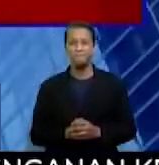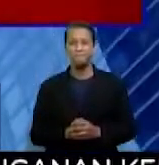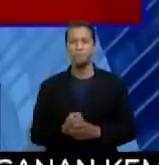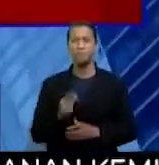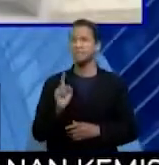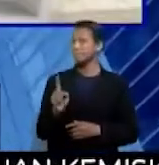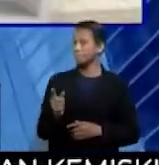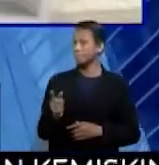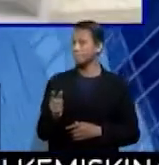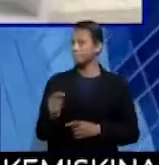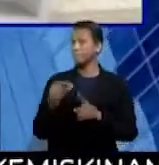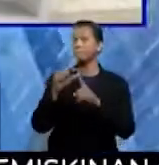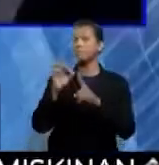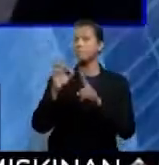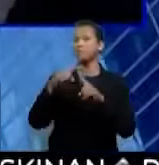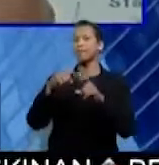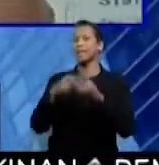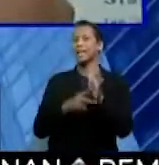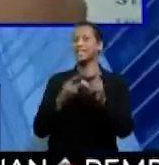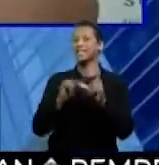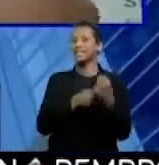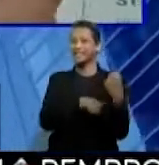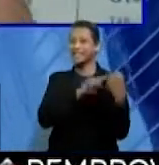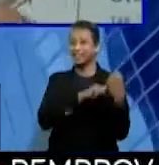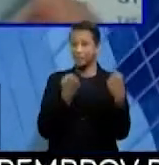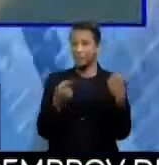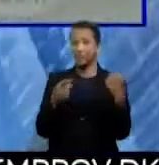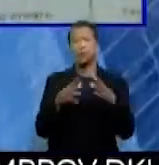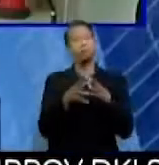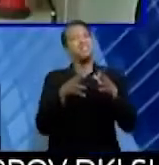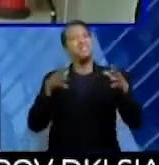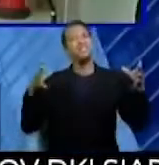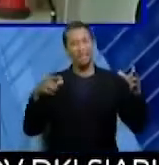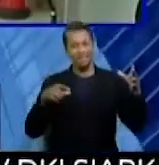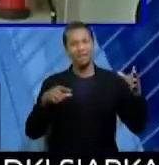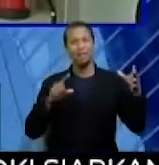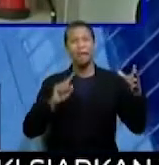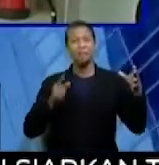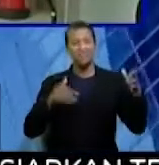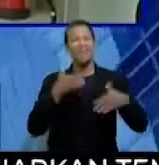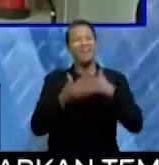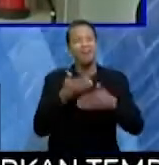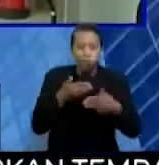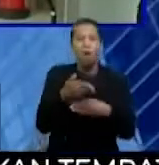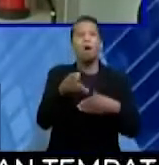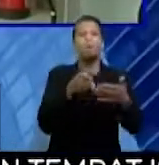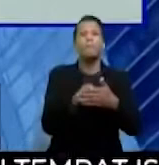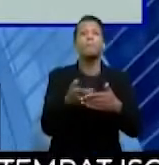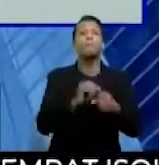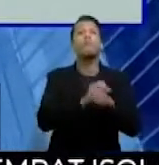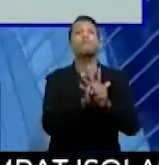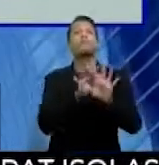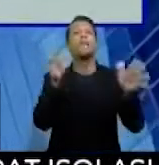begitu besar di Indonesia, kemudian datang pandemi yang tentunya berdampak bukan hanya bagi industri film tapi juga industri lainnya. Dan